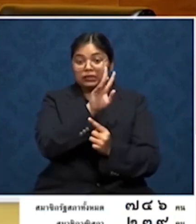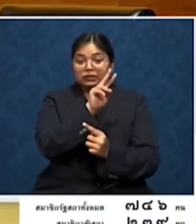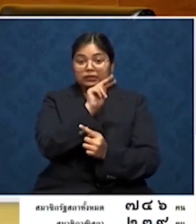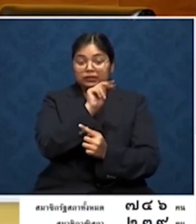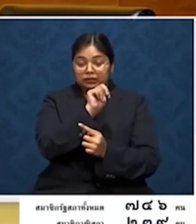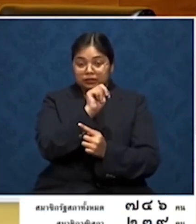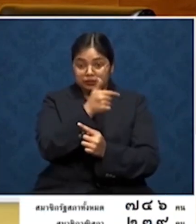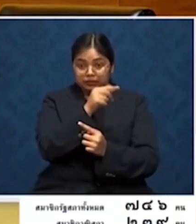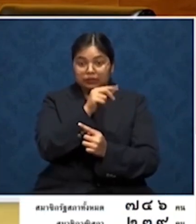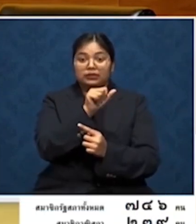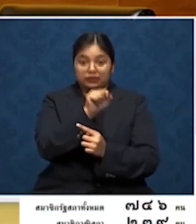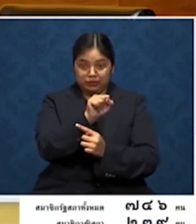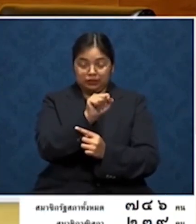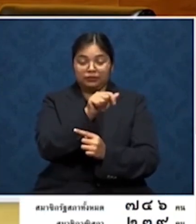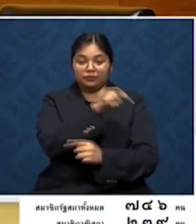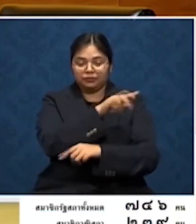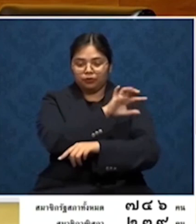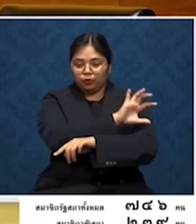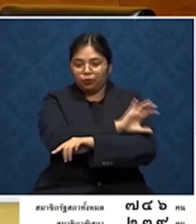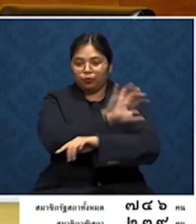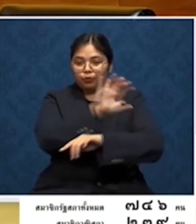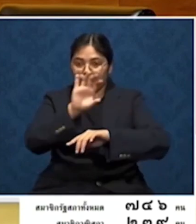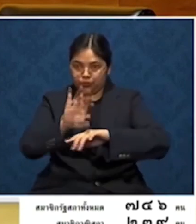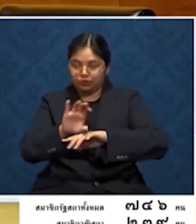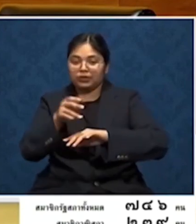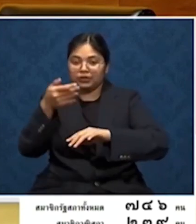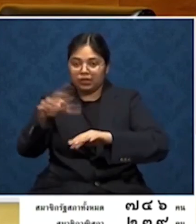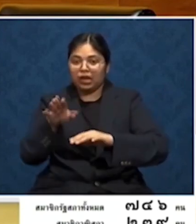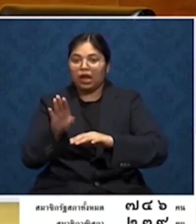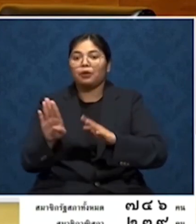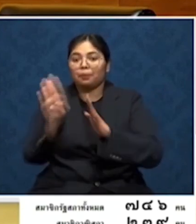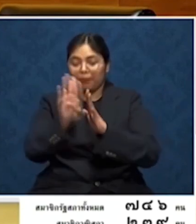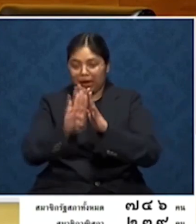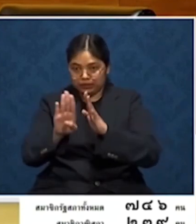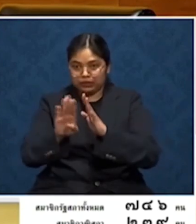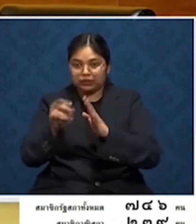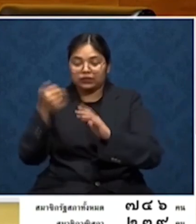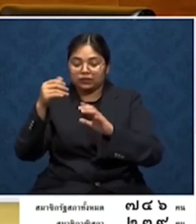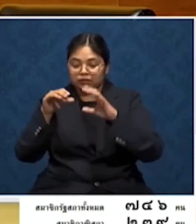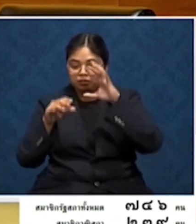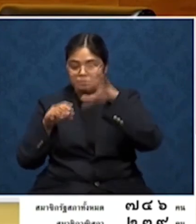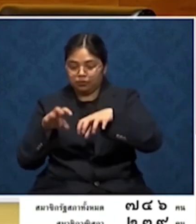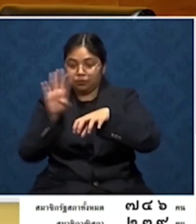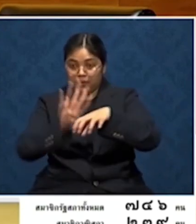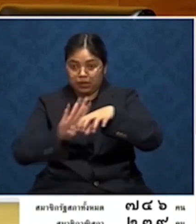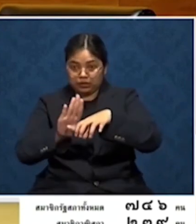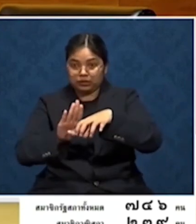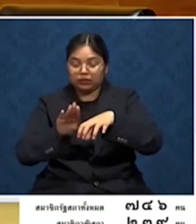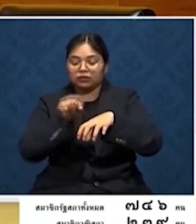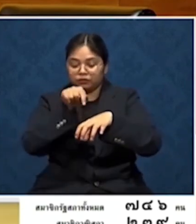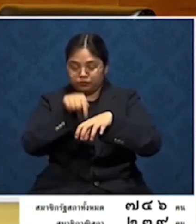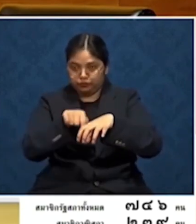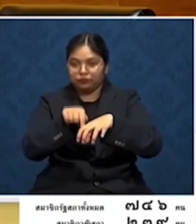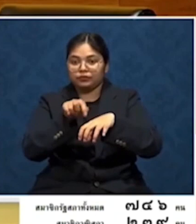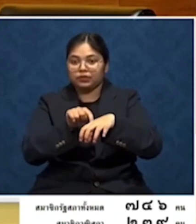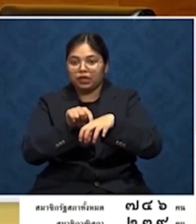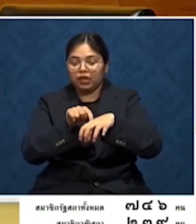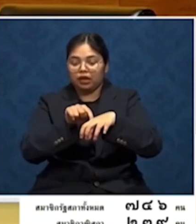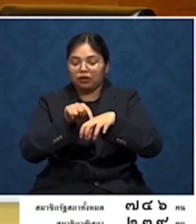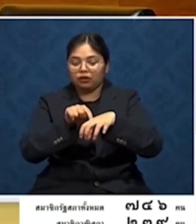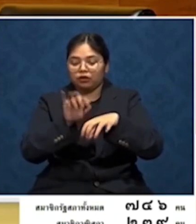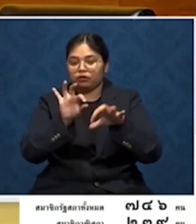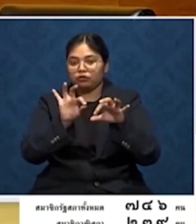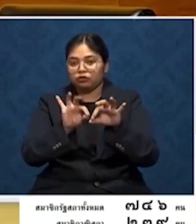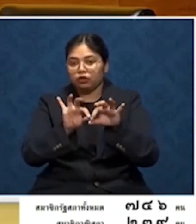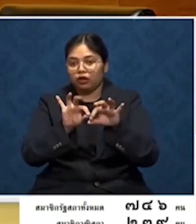ิ ลงมาที่สถานิกลุเทพอภิวัตรแล้วจากสถานิกลงแทยบอภิวัตร ธานก